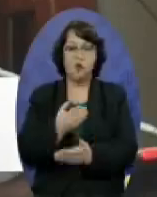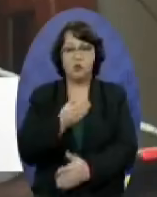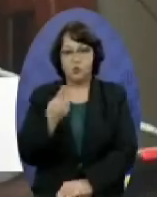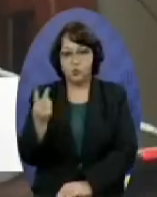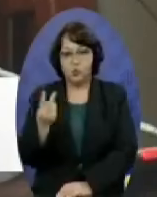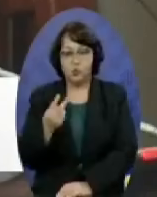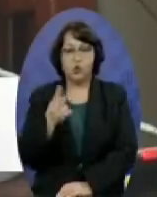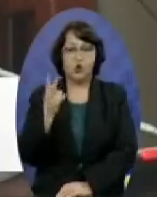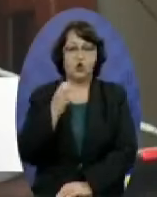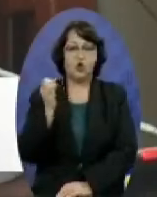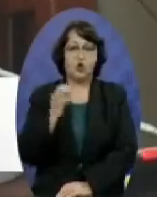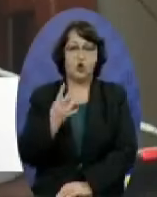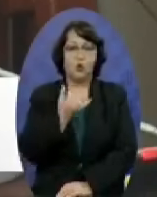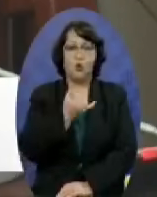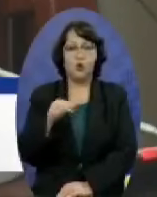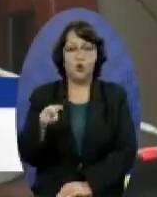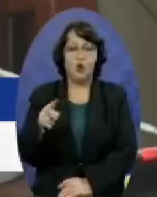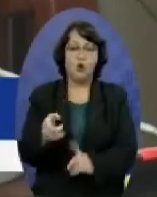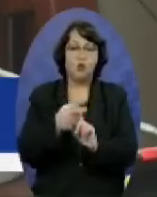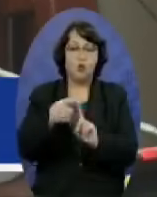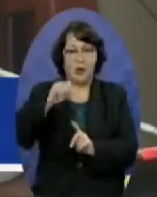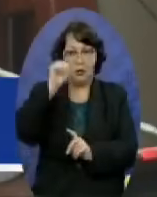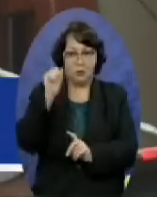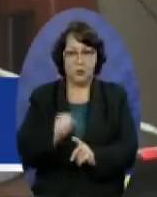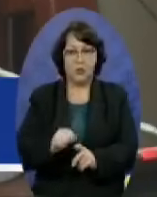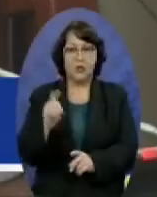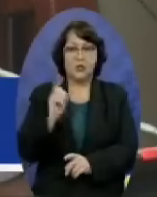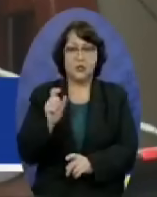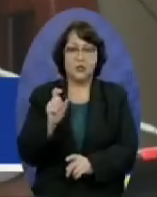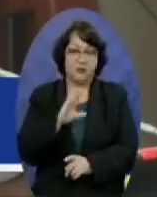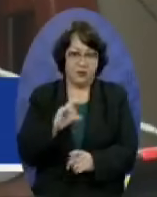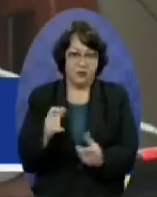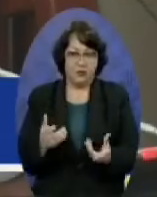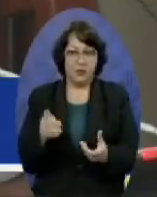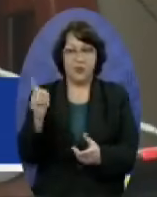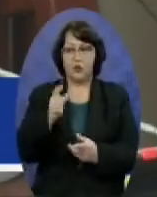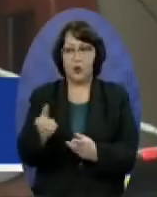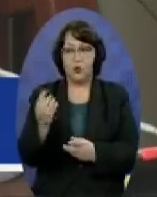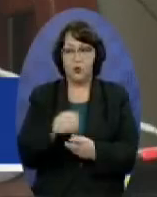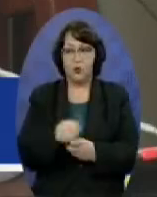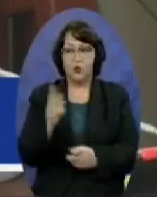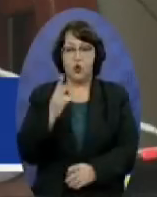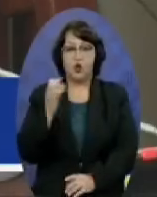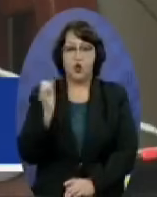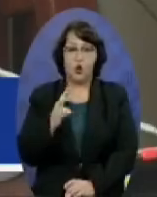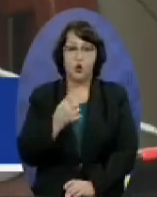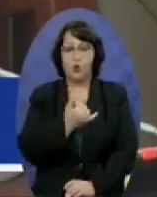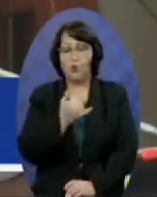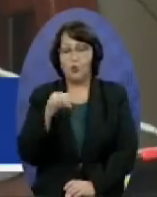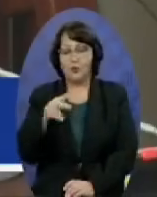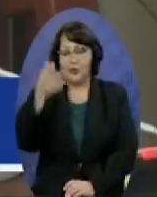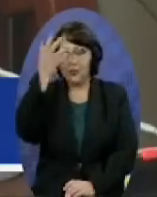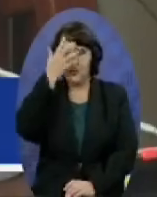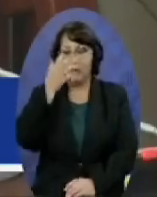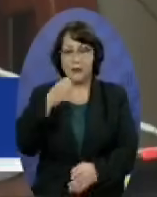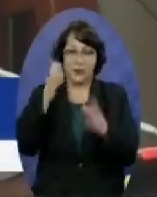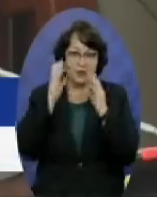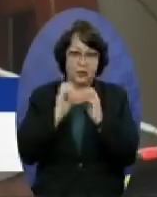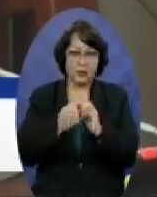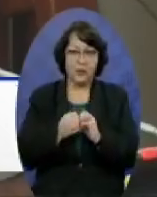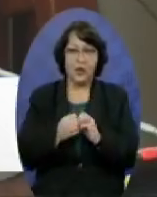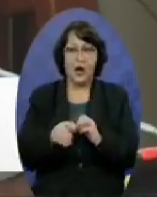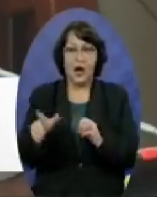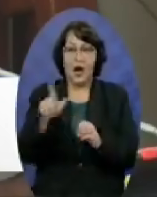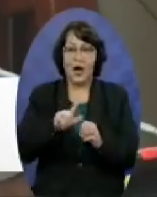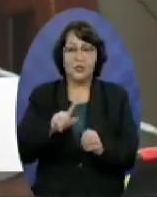асуудал. Ноён уулыг одоо хэзээ оруулж ирэх вэ? Ноён уулын одоо тэр засгийн газар авч байгаа тэр